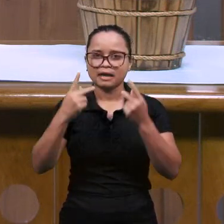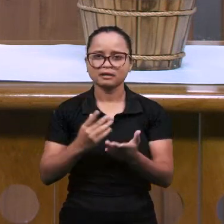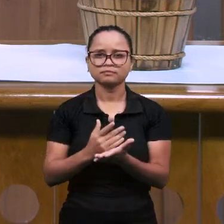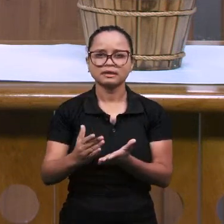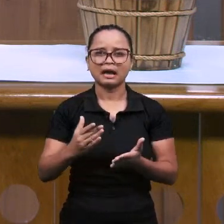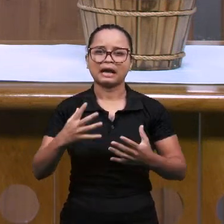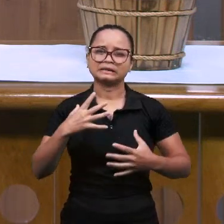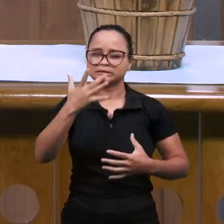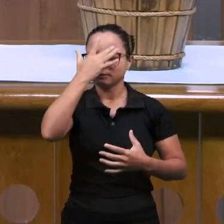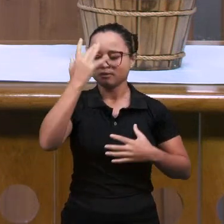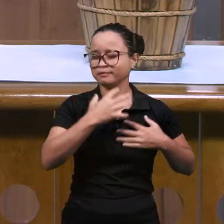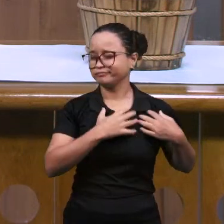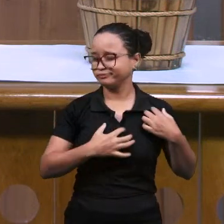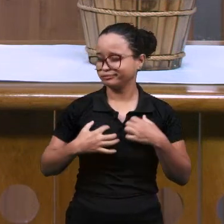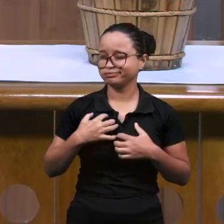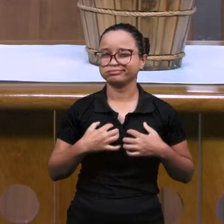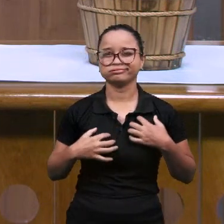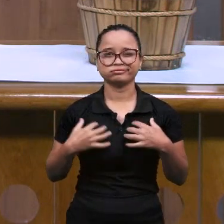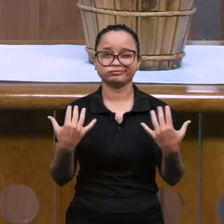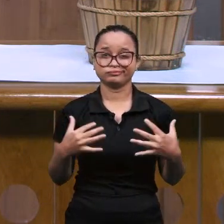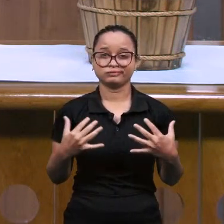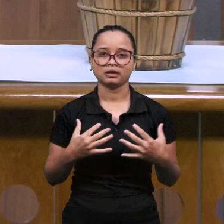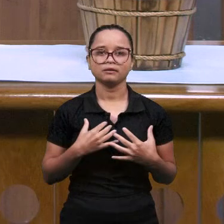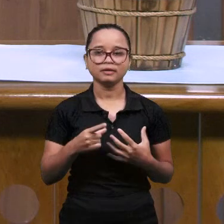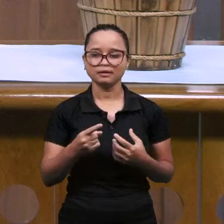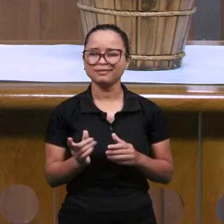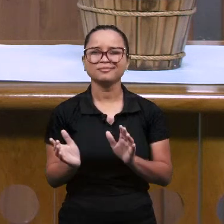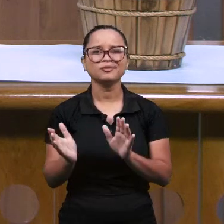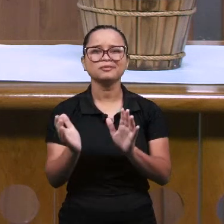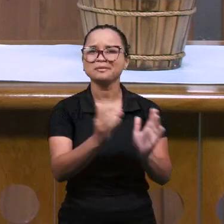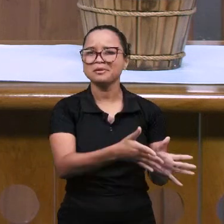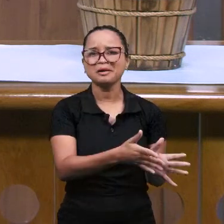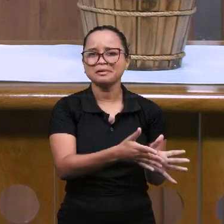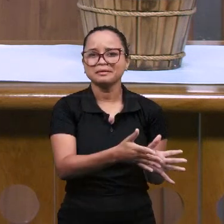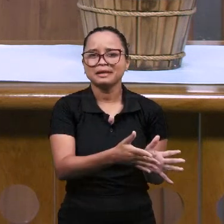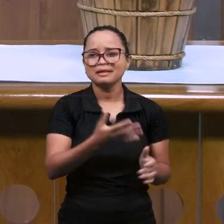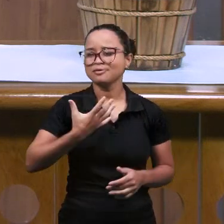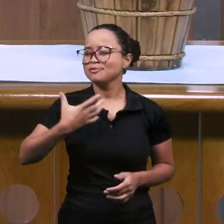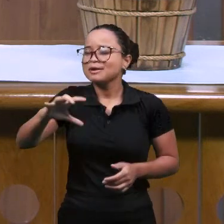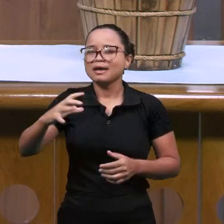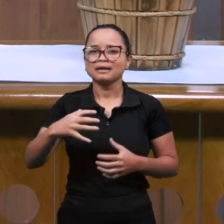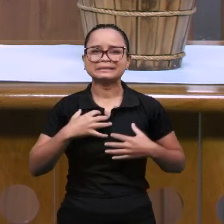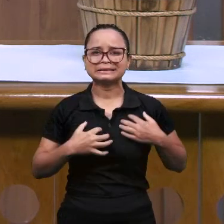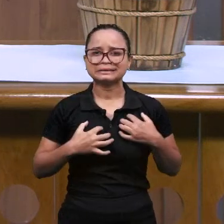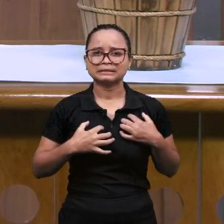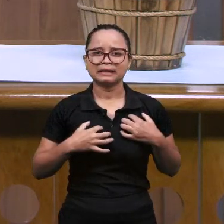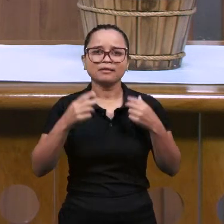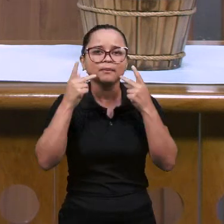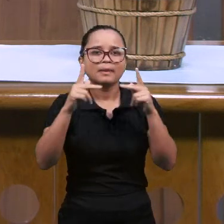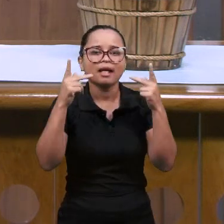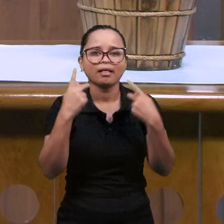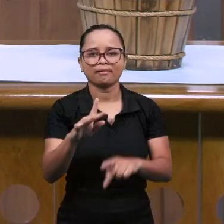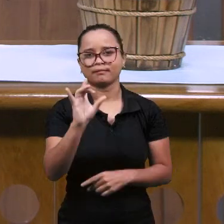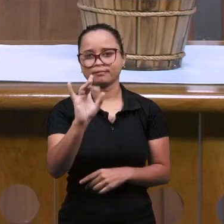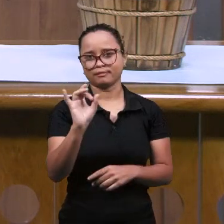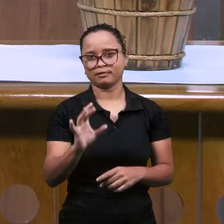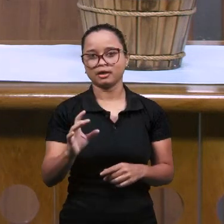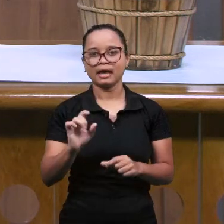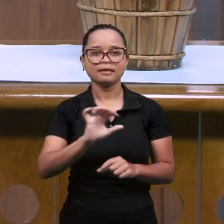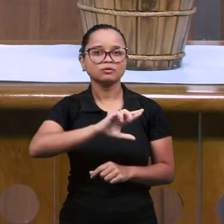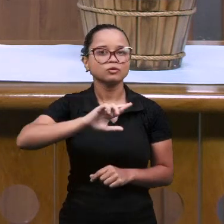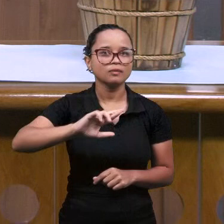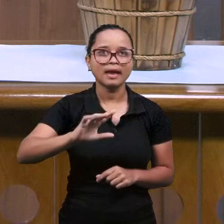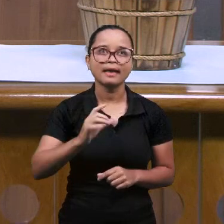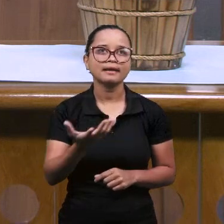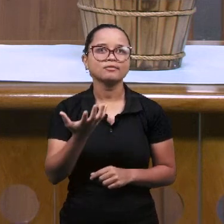pas rester. C'est parce qu'ils ne veulent pas. Ils veulent écouter des conversations, des prédications. Ils ne veulent pas participer.